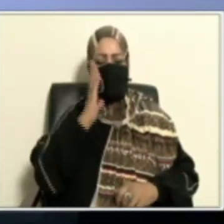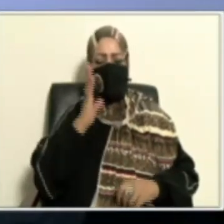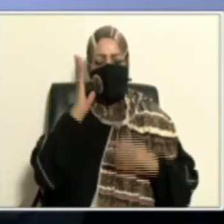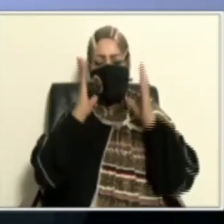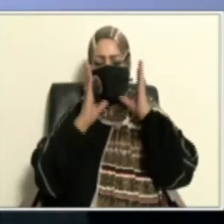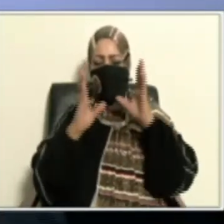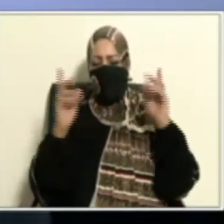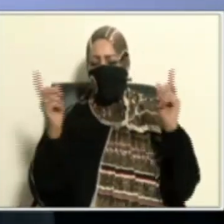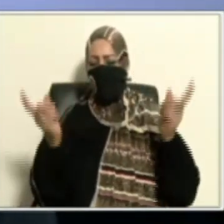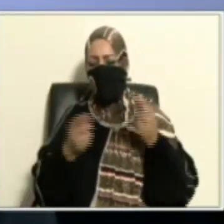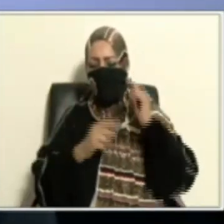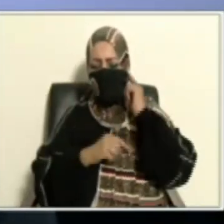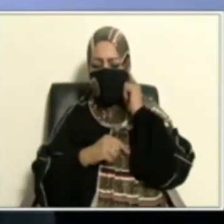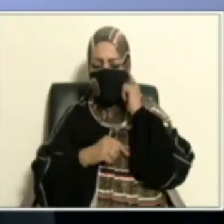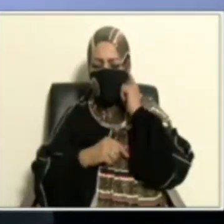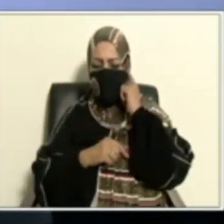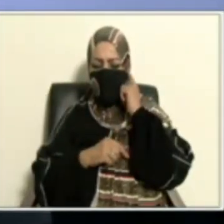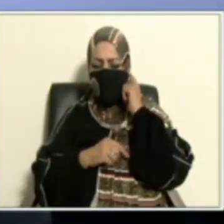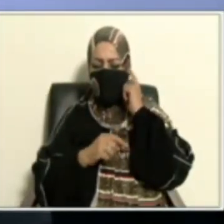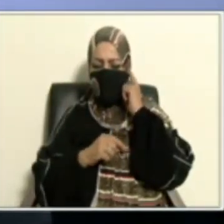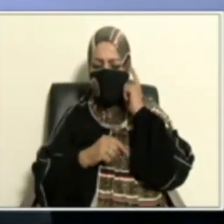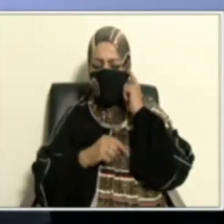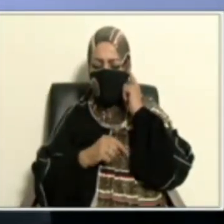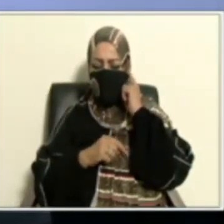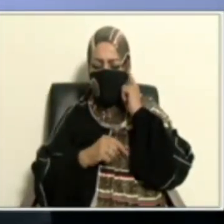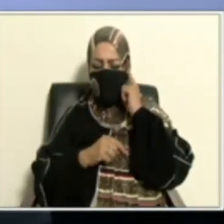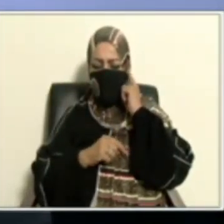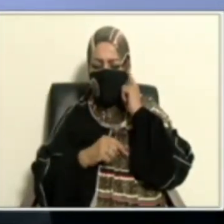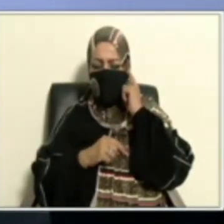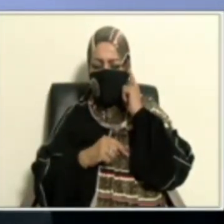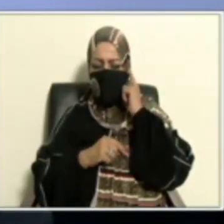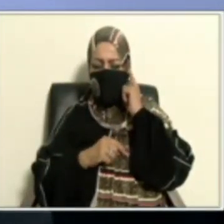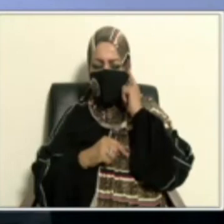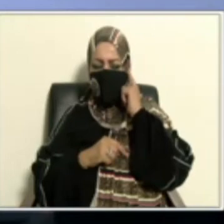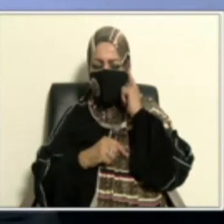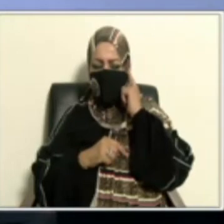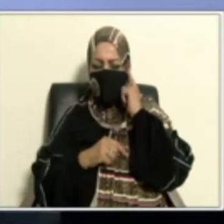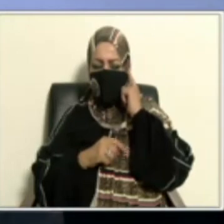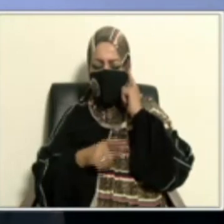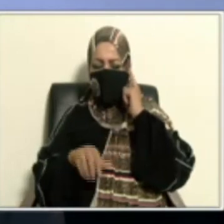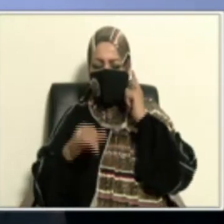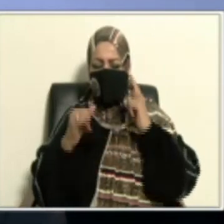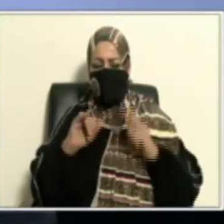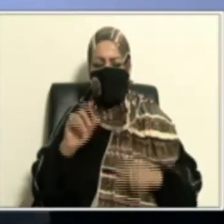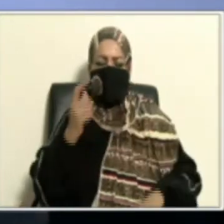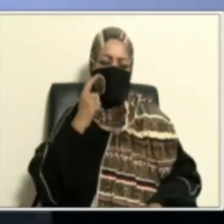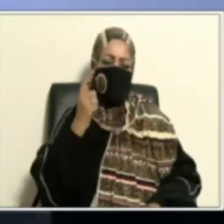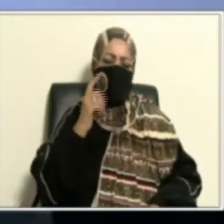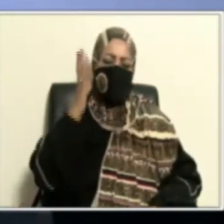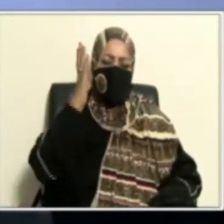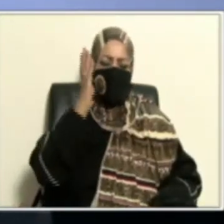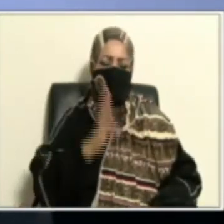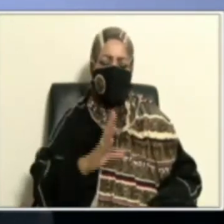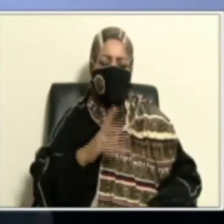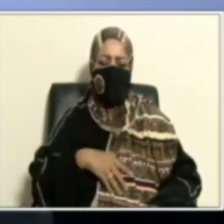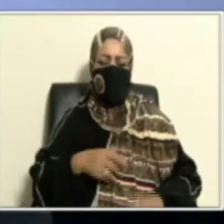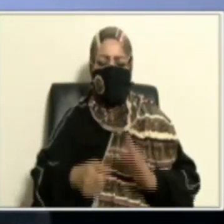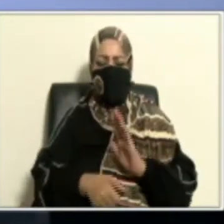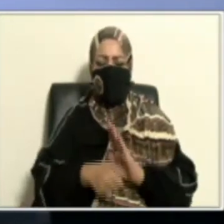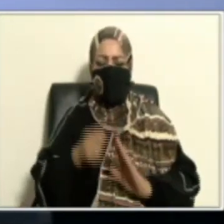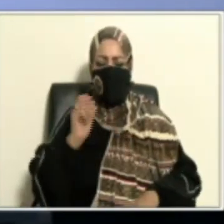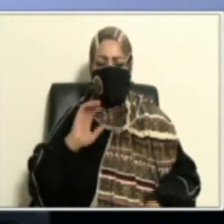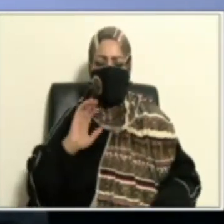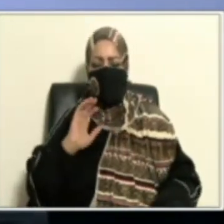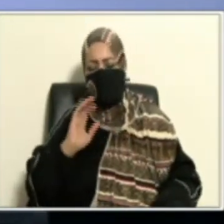يبدأ بالعشاء اللي هو الأكل ثم يصلي العشاء التي هي الصلاة،